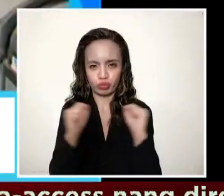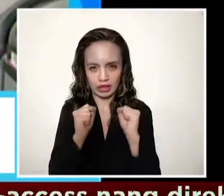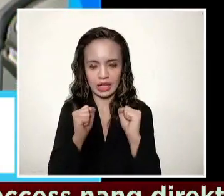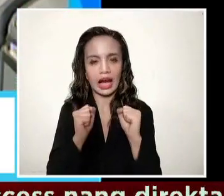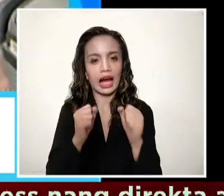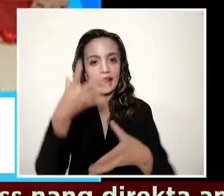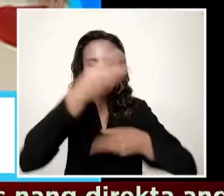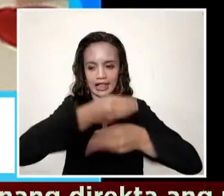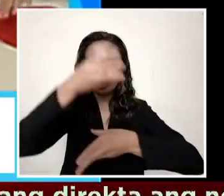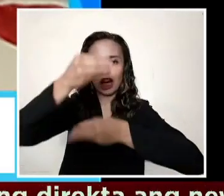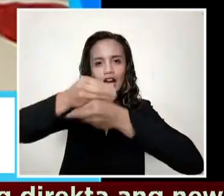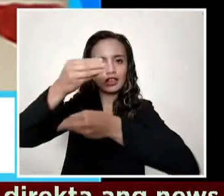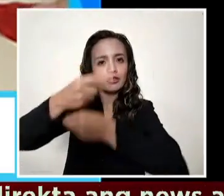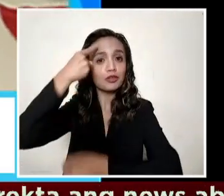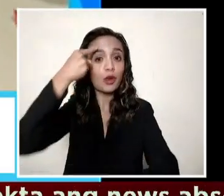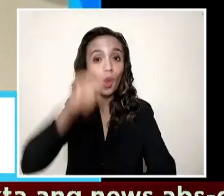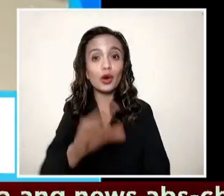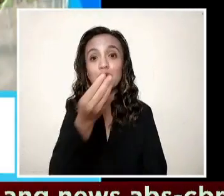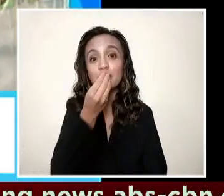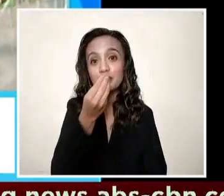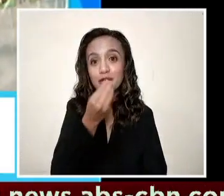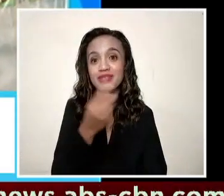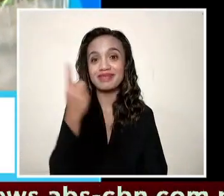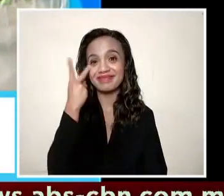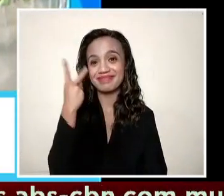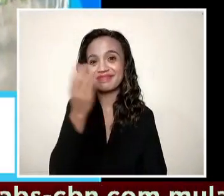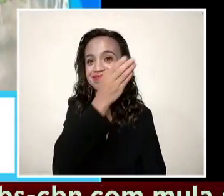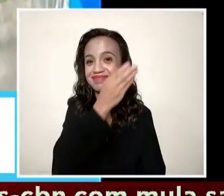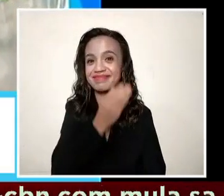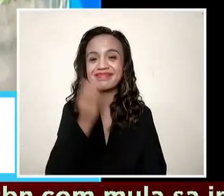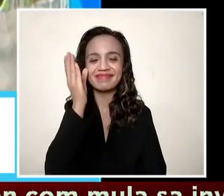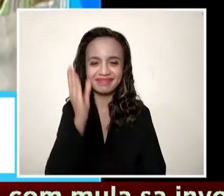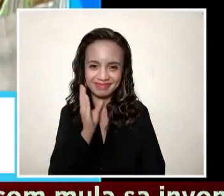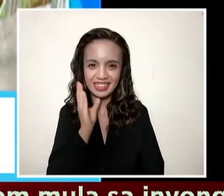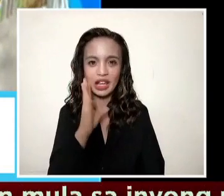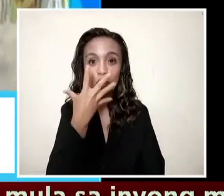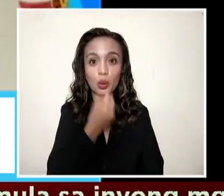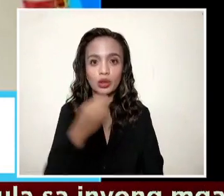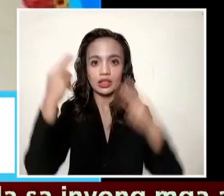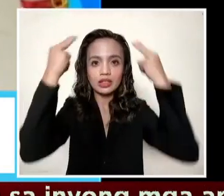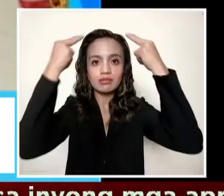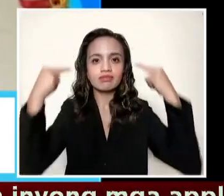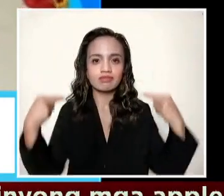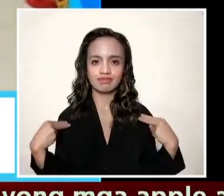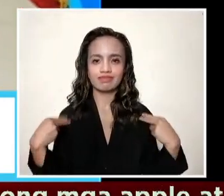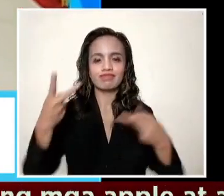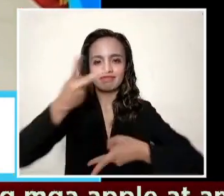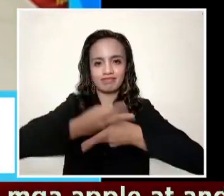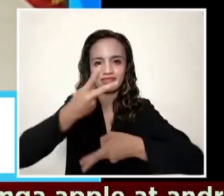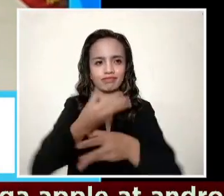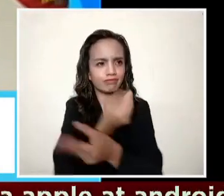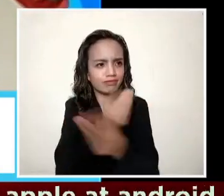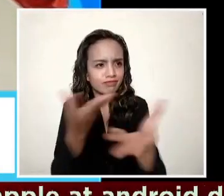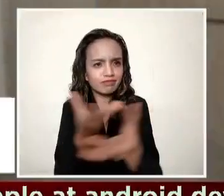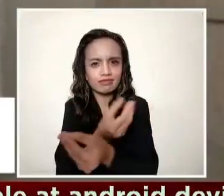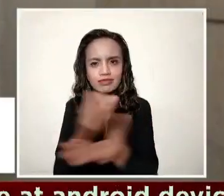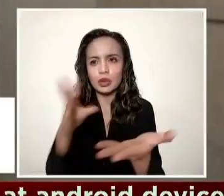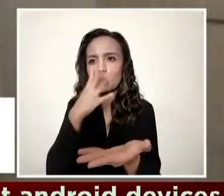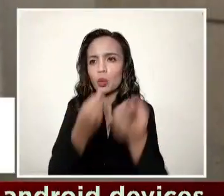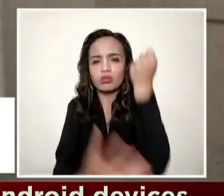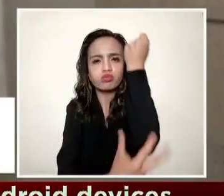sangkap sa mga putahe ng kafe na ito na pinapatakbo ng mga madre na nagpapakain sa mga nangangailangan ngayong may